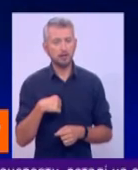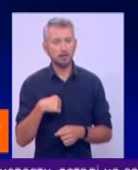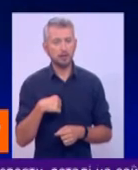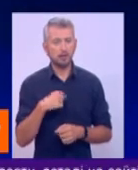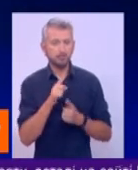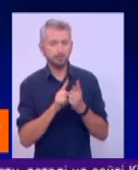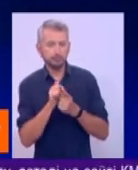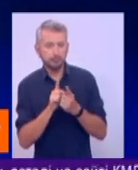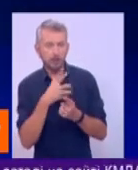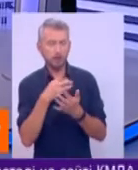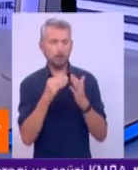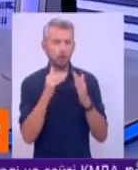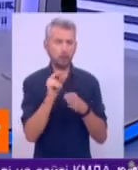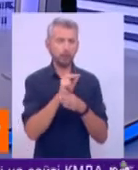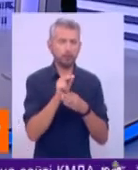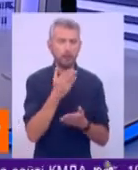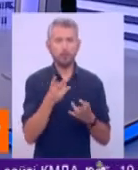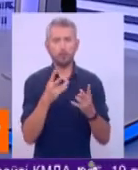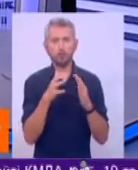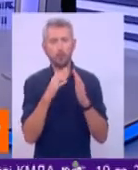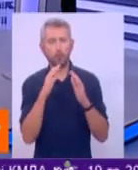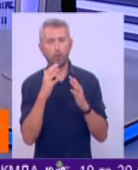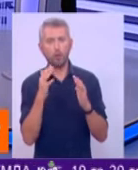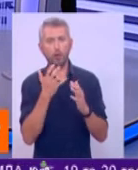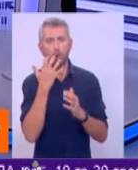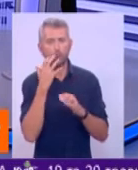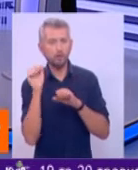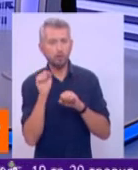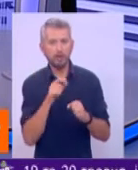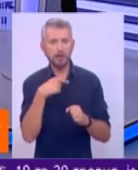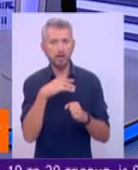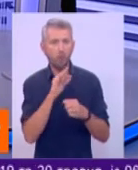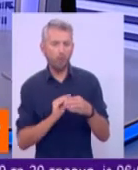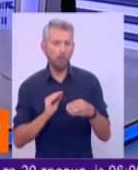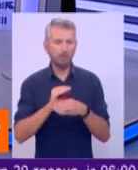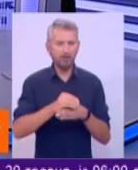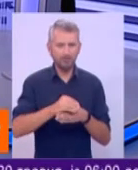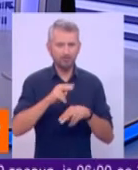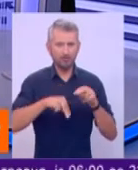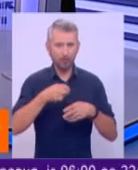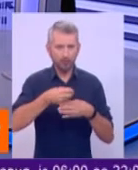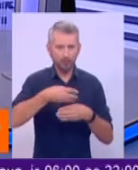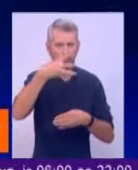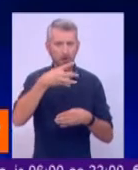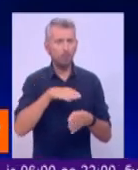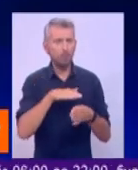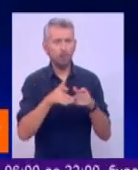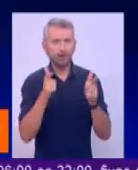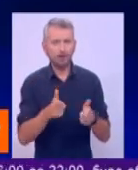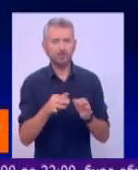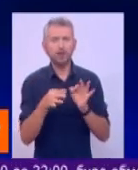терморесонировать свой дом, реконструировать, если нужно утеплить. Говорили о надстройке, полностью согласен. В Соломенском районе у